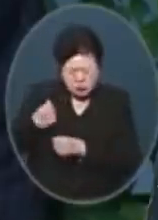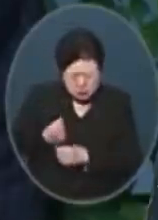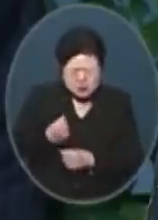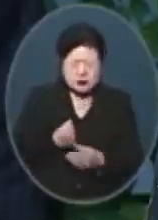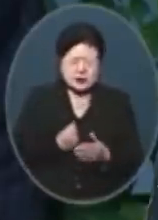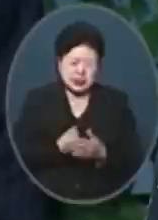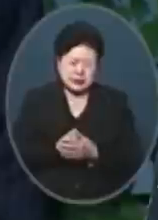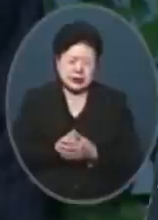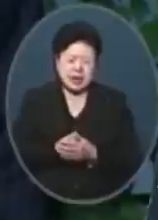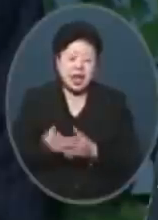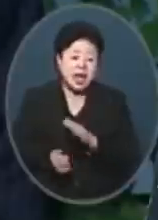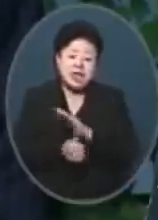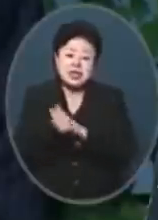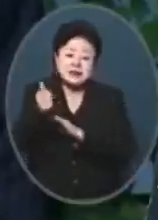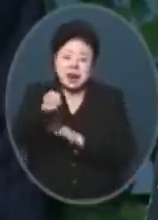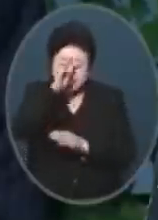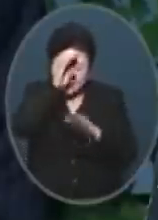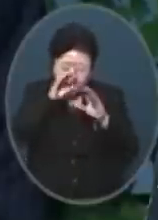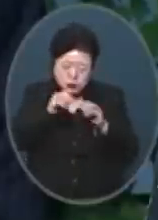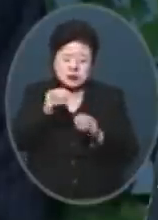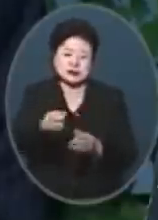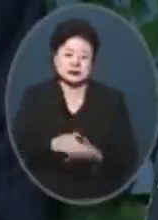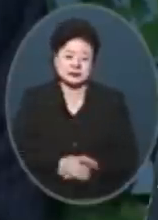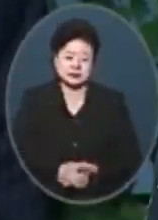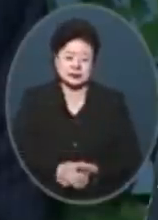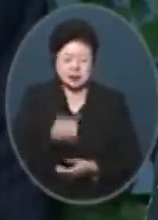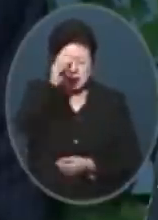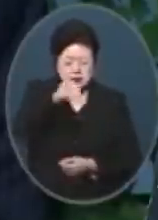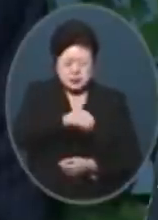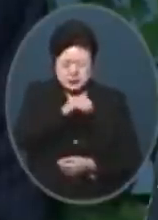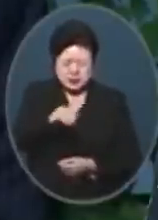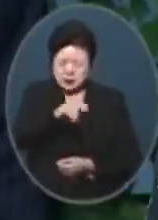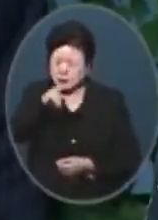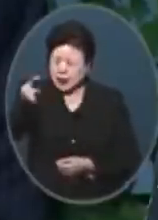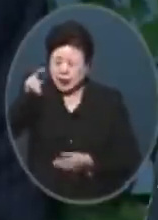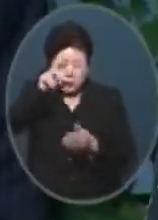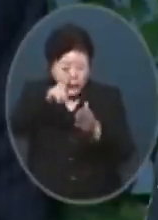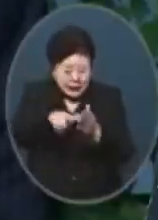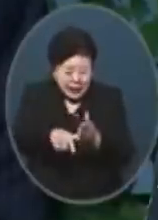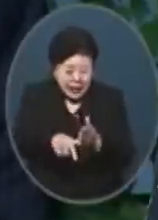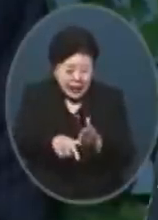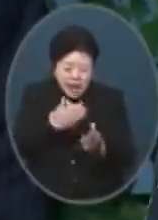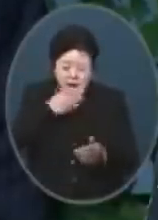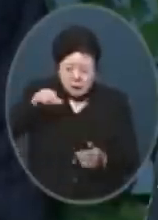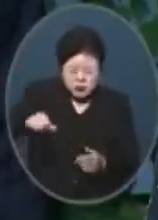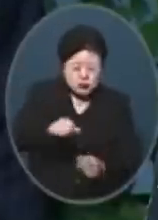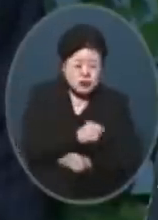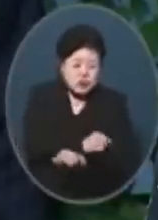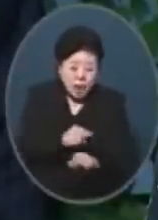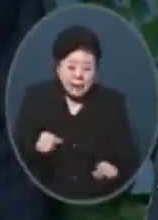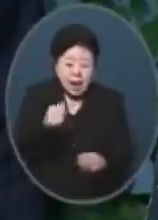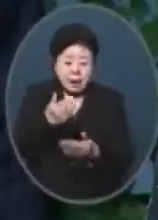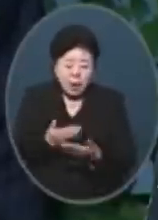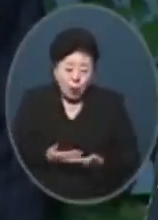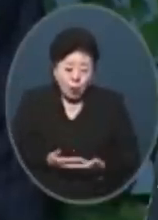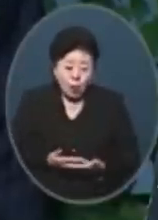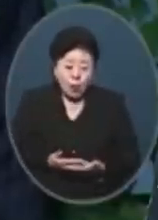짊어지셨으므로 희망을 가질 수 있고 십자가를 바라보고 저주에서 해방되어